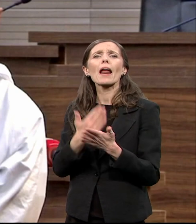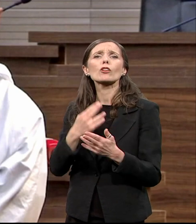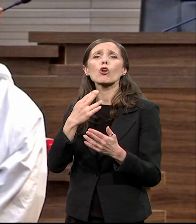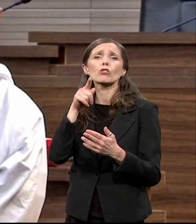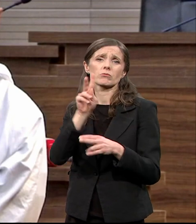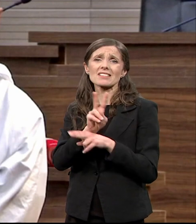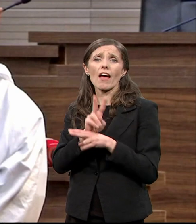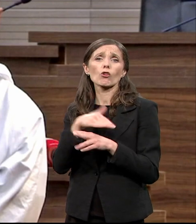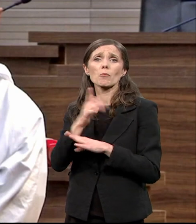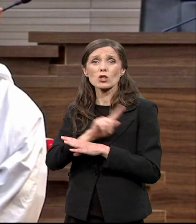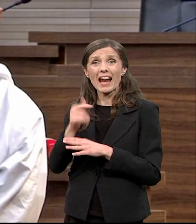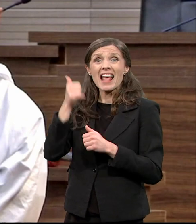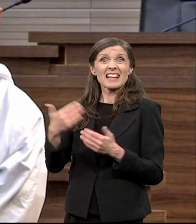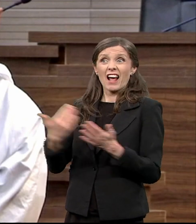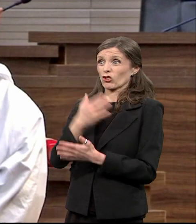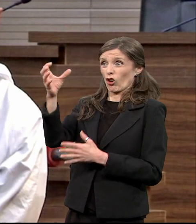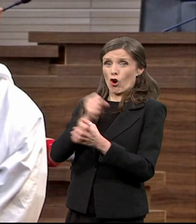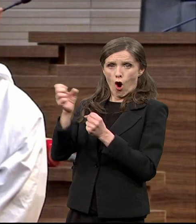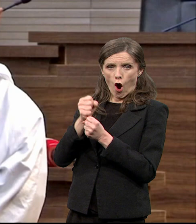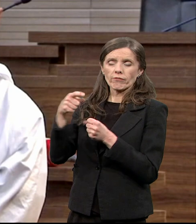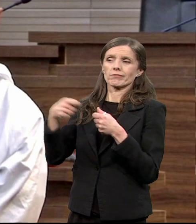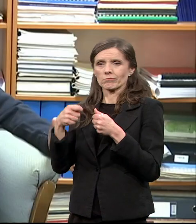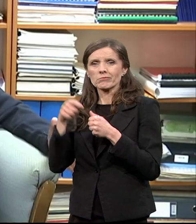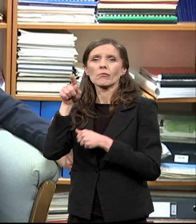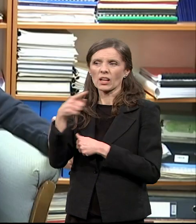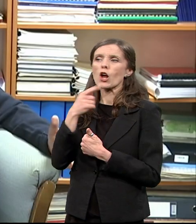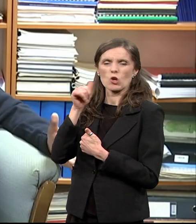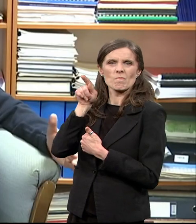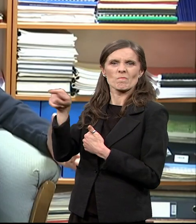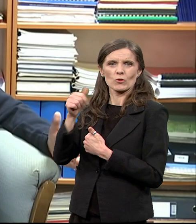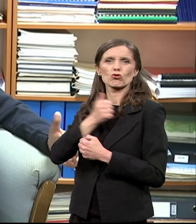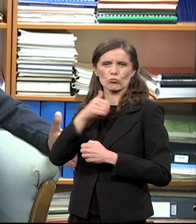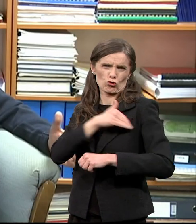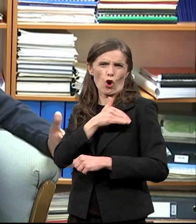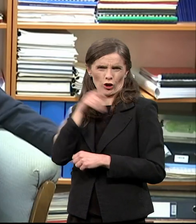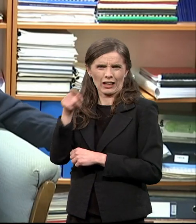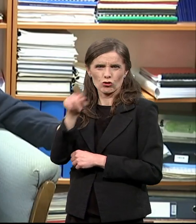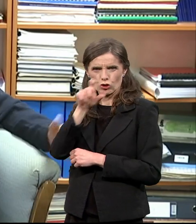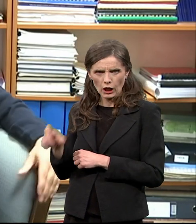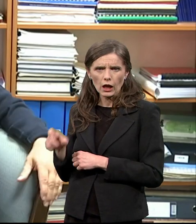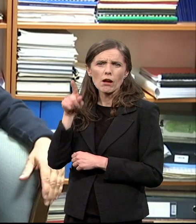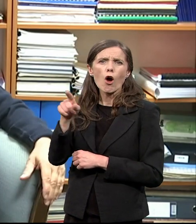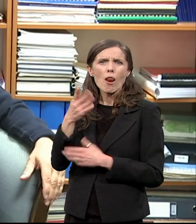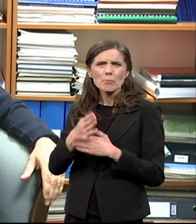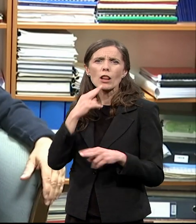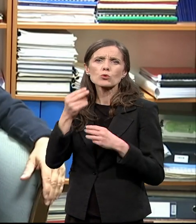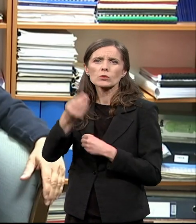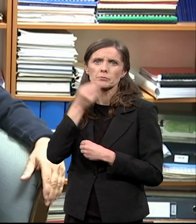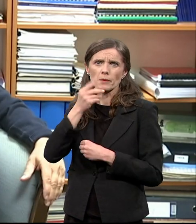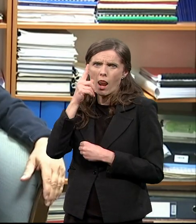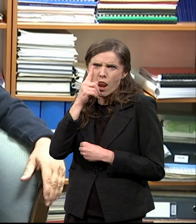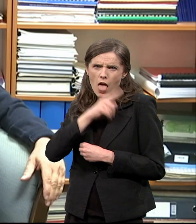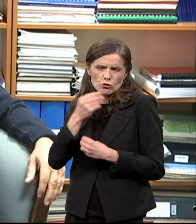terete Đokića i ti svedoci su besramno lagali u sudnici. To je svakome bilo jasno, međutim ništa nije